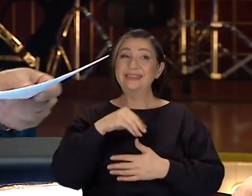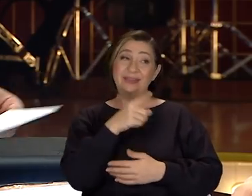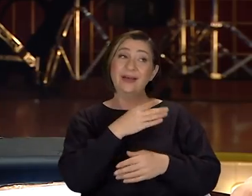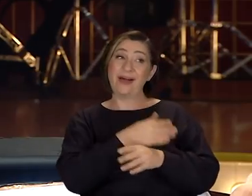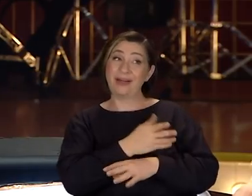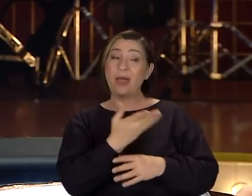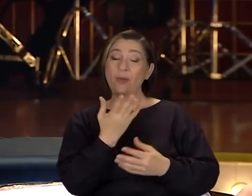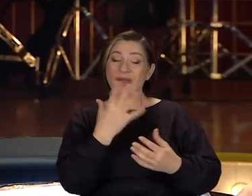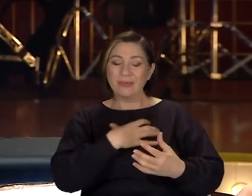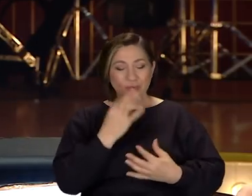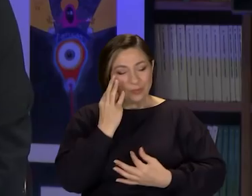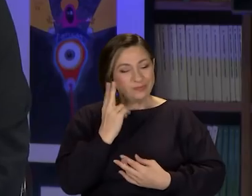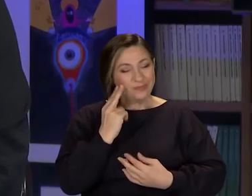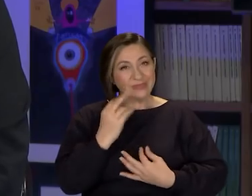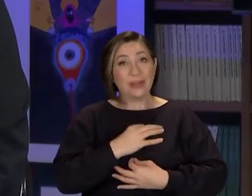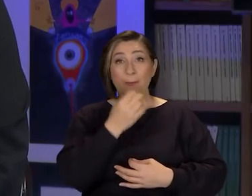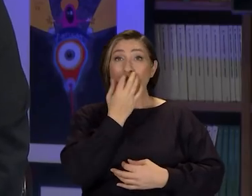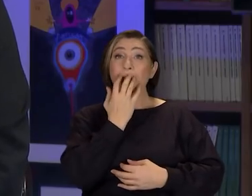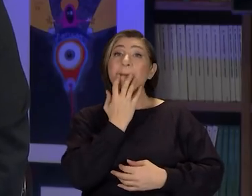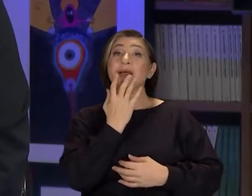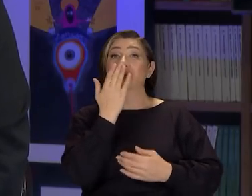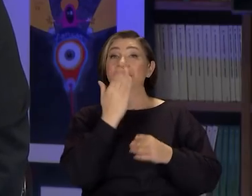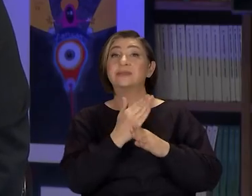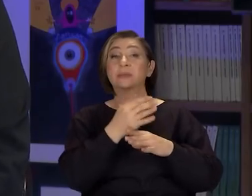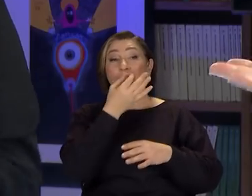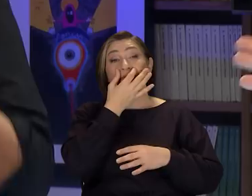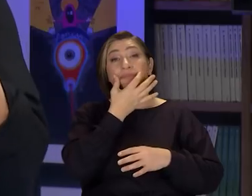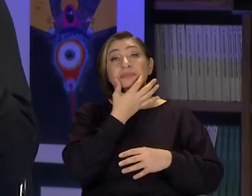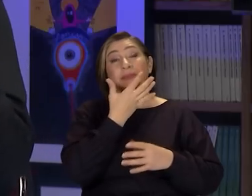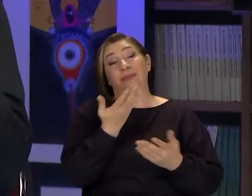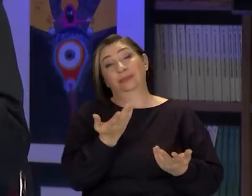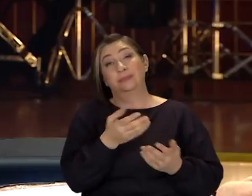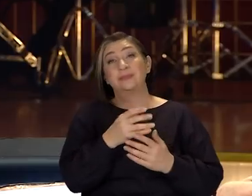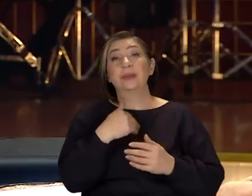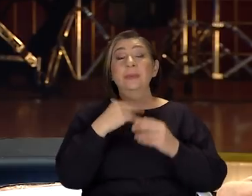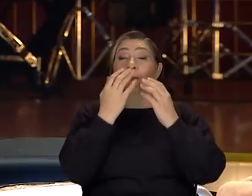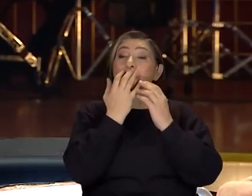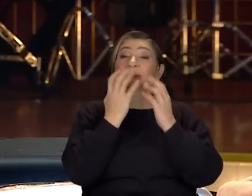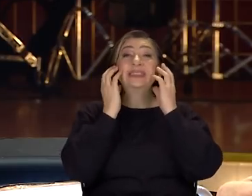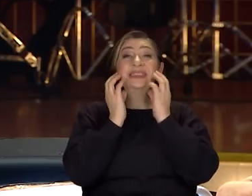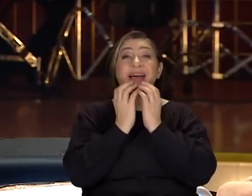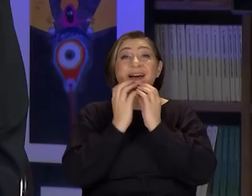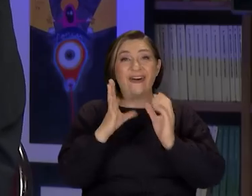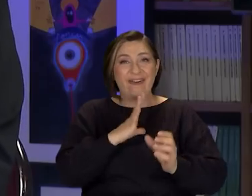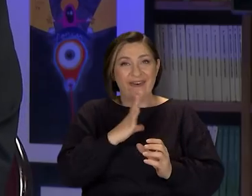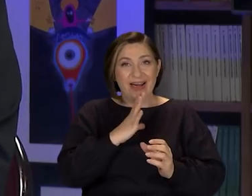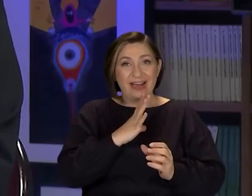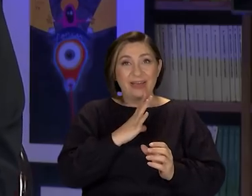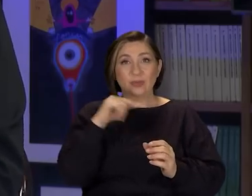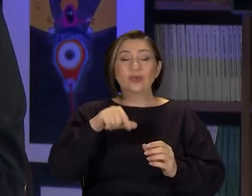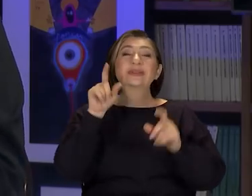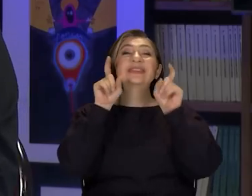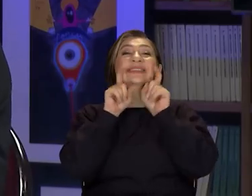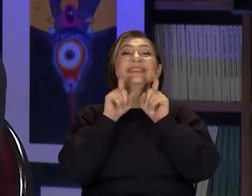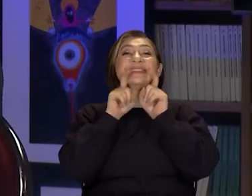hakikaten mütevazı bir insansın. Hiç ya, bıyıklarına yakıştıramadım onu yani böyle bıyığın olsun. Da. Aslında biliyor musunuz benim sakalım vardı. Evet. Bugün